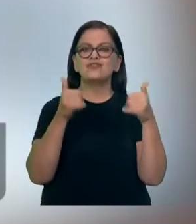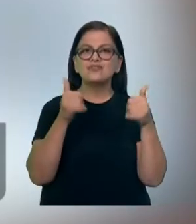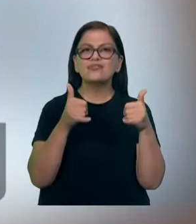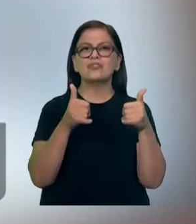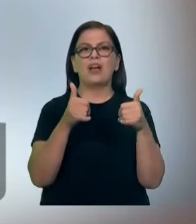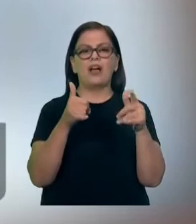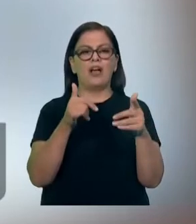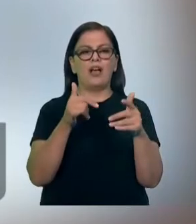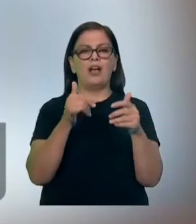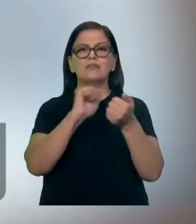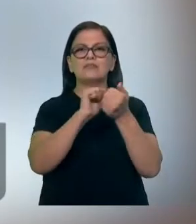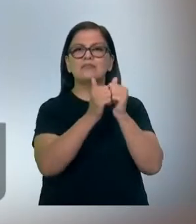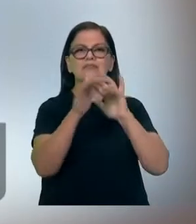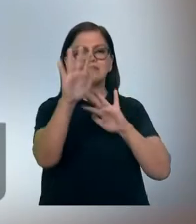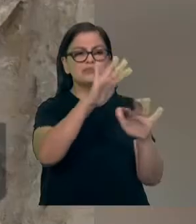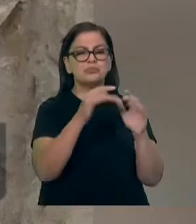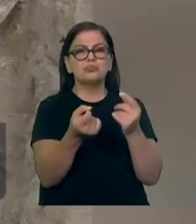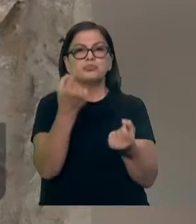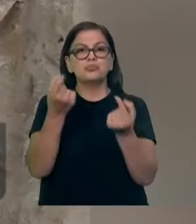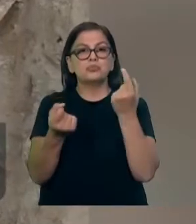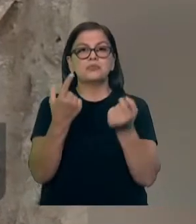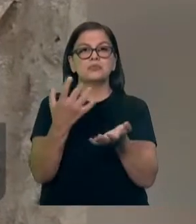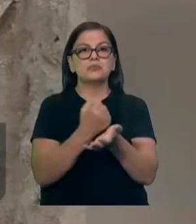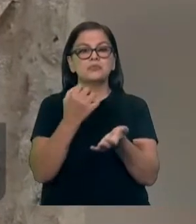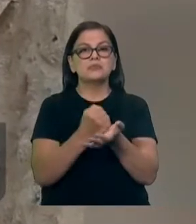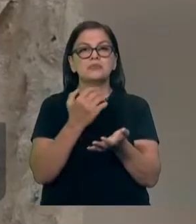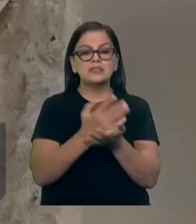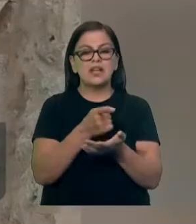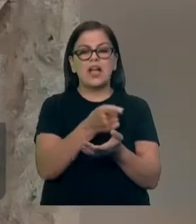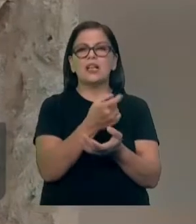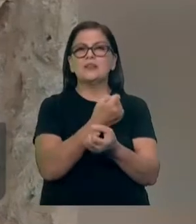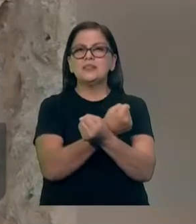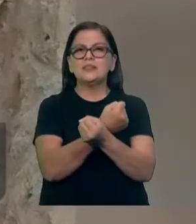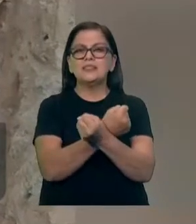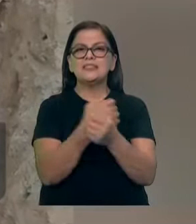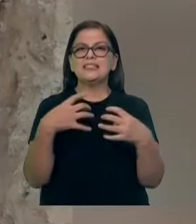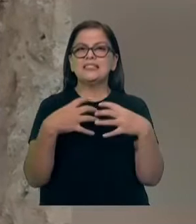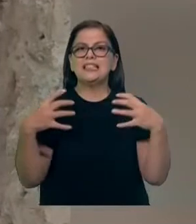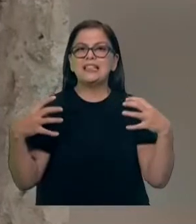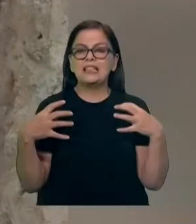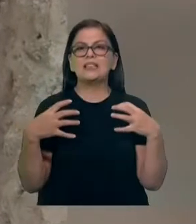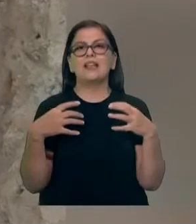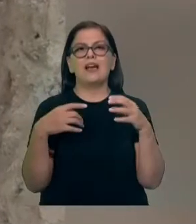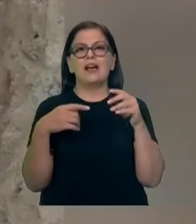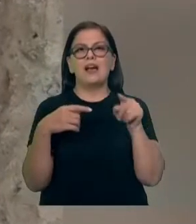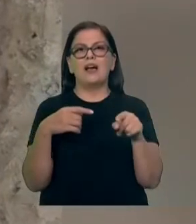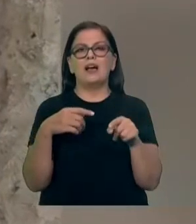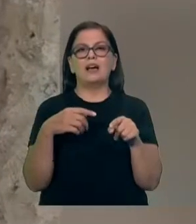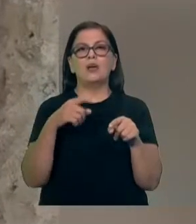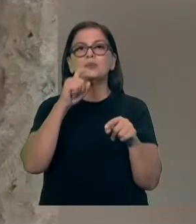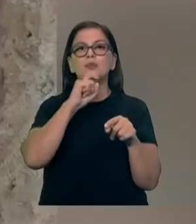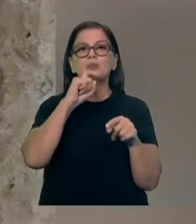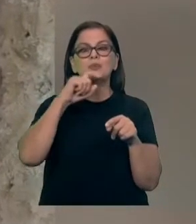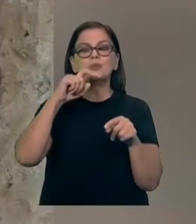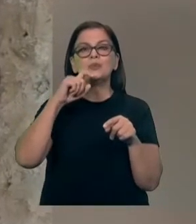həyətin divarının bir hissəsi tapılıb. Burada aşkarlanan skeletlərdən götürülən nümunələrin Hacettepe Universitetinin